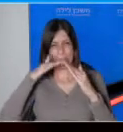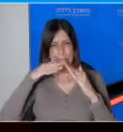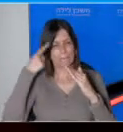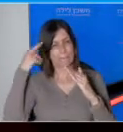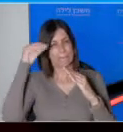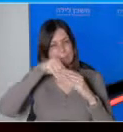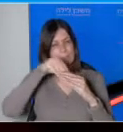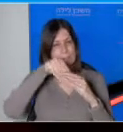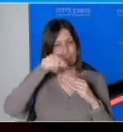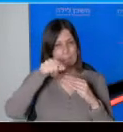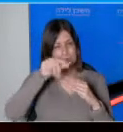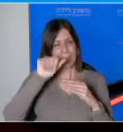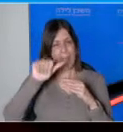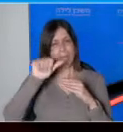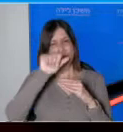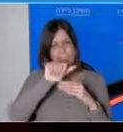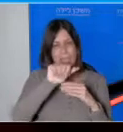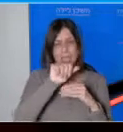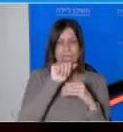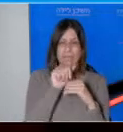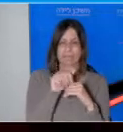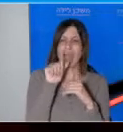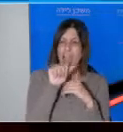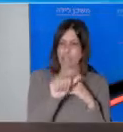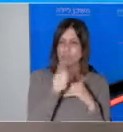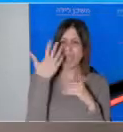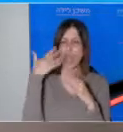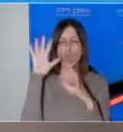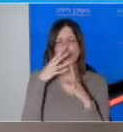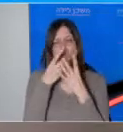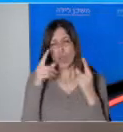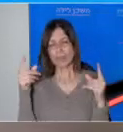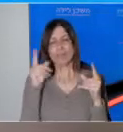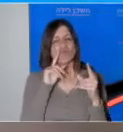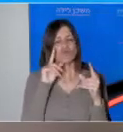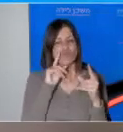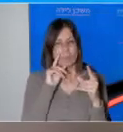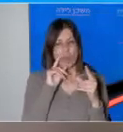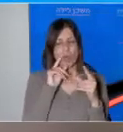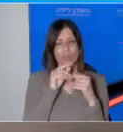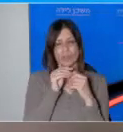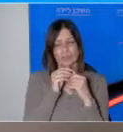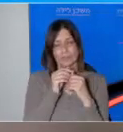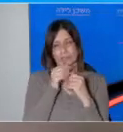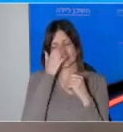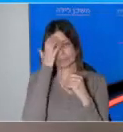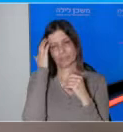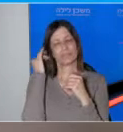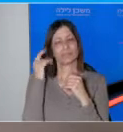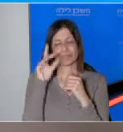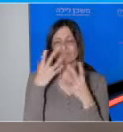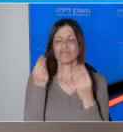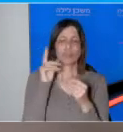אותו אבו איברהים אל-האשימי. היו לו עוד כל מיני שמות, הוא היה מוכר גם אל-קורשי, משהו כזה,